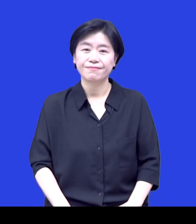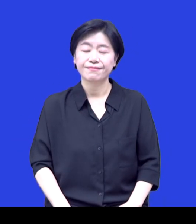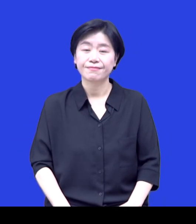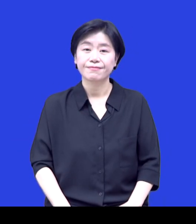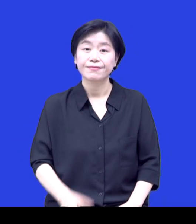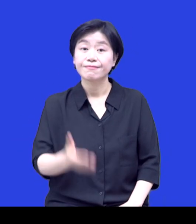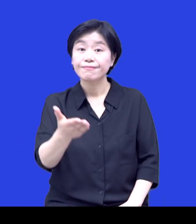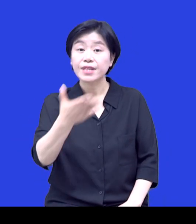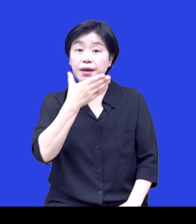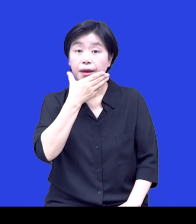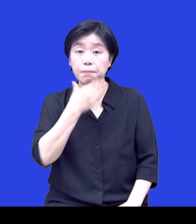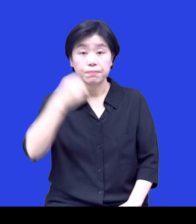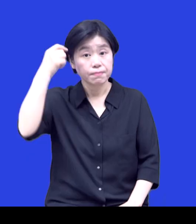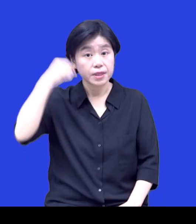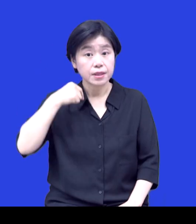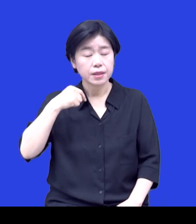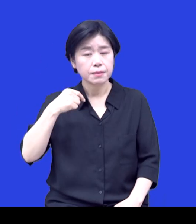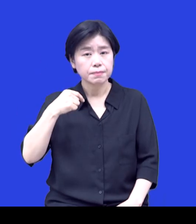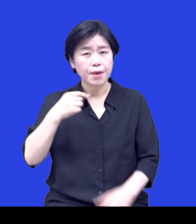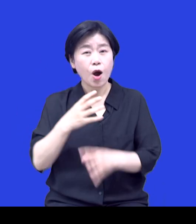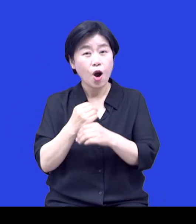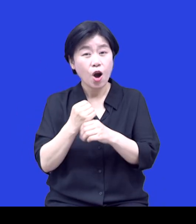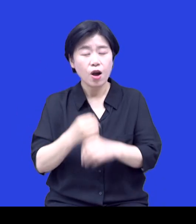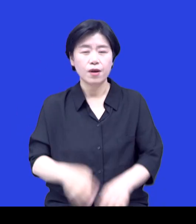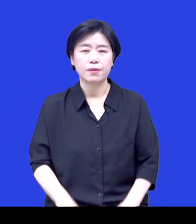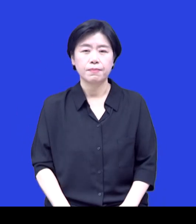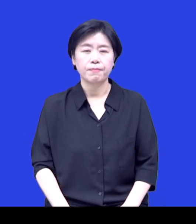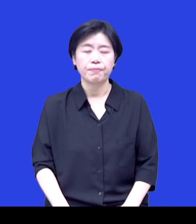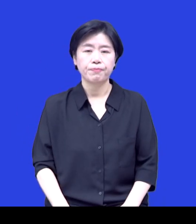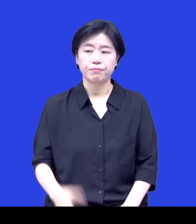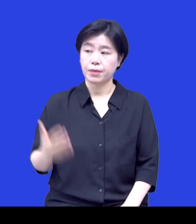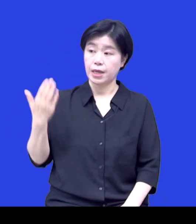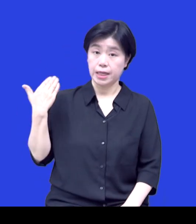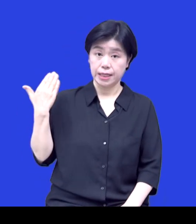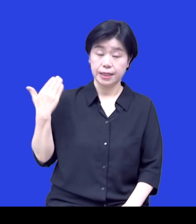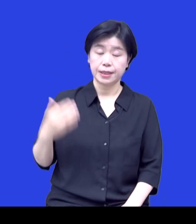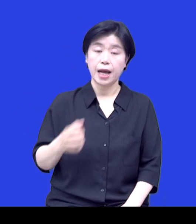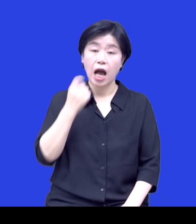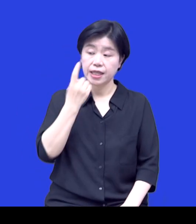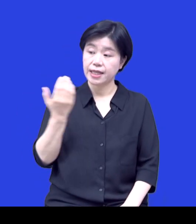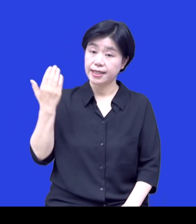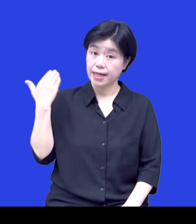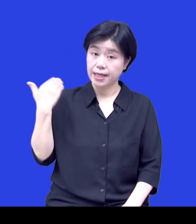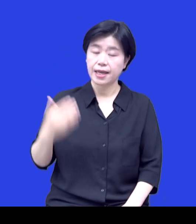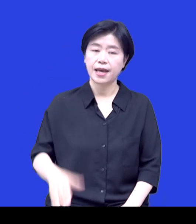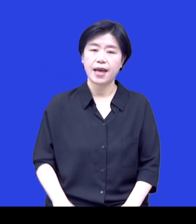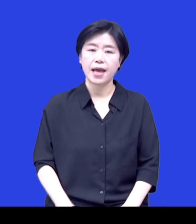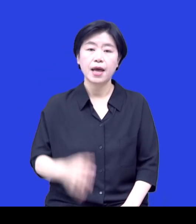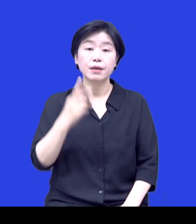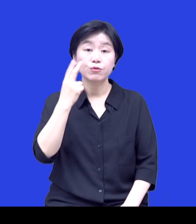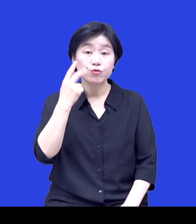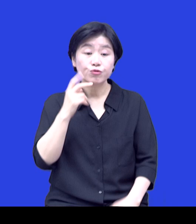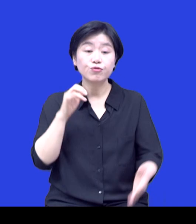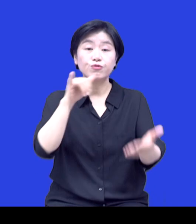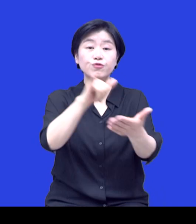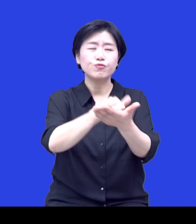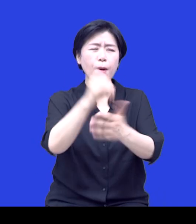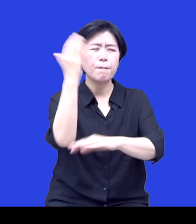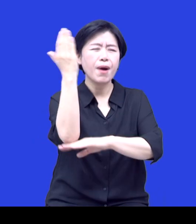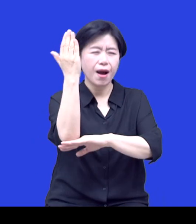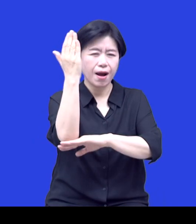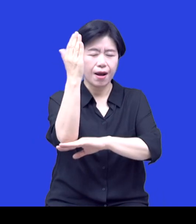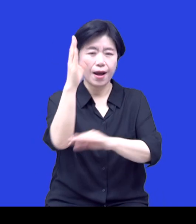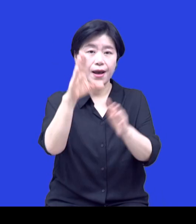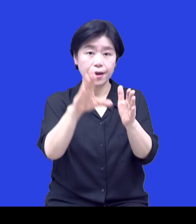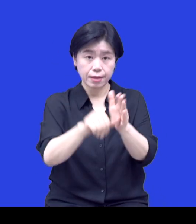제가 지난달에 이제 아틀란타 집회를 갔을 때 네. 한 아주 깔끔한 그 중년의